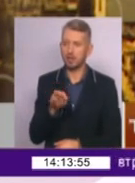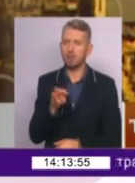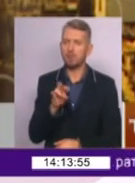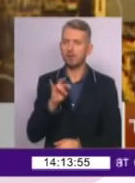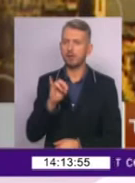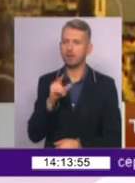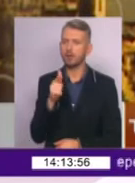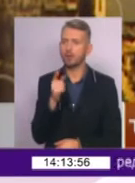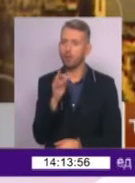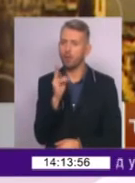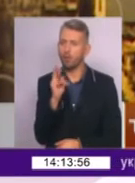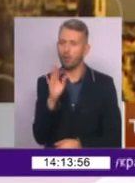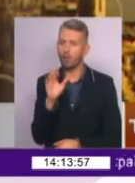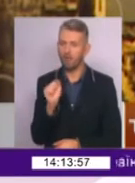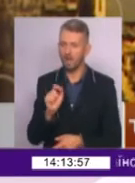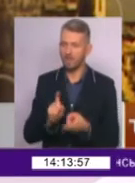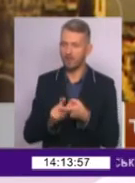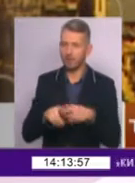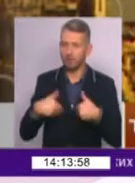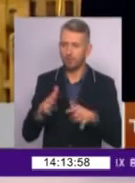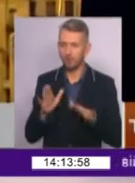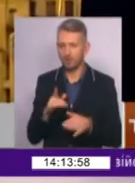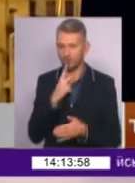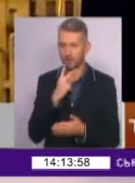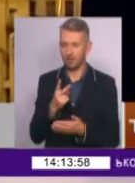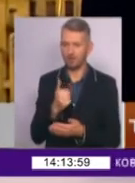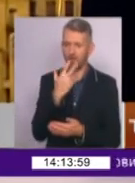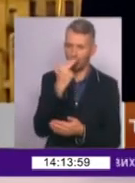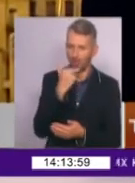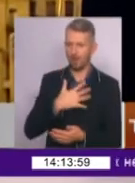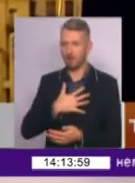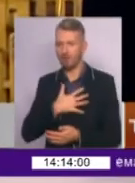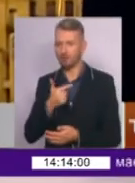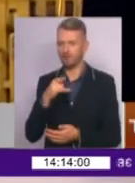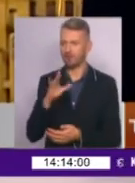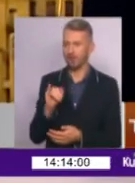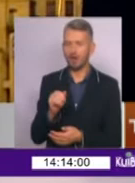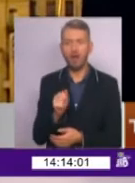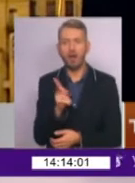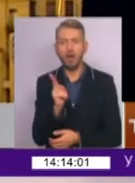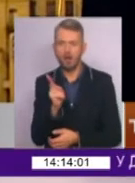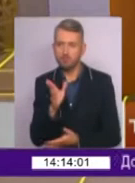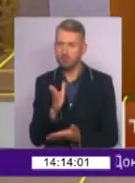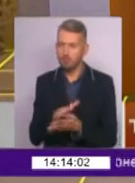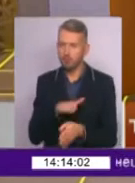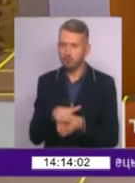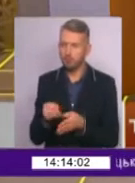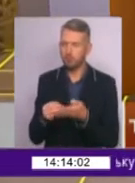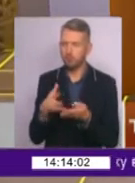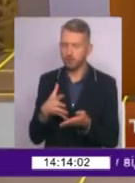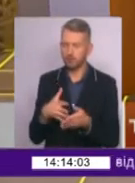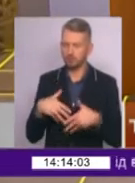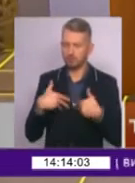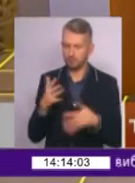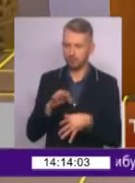менінгококову інфекцію і прояви тільки в вигляді назофарингіту, якогось ГРВІ і так далі, а хтось має повноцінну симптоматику і